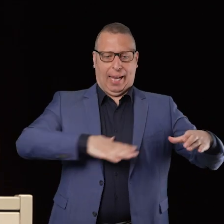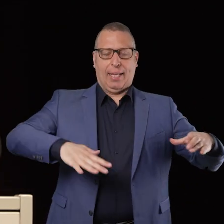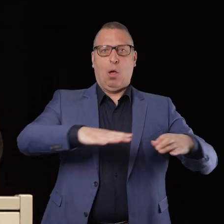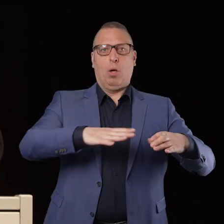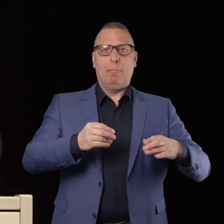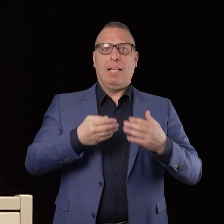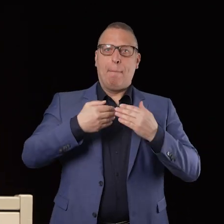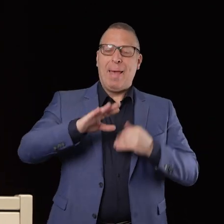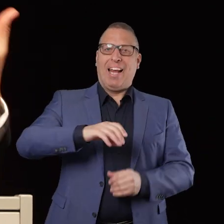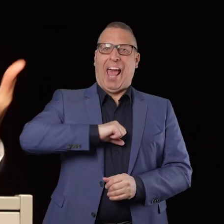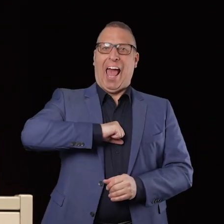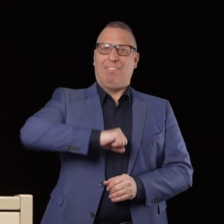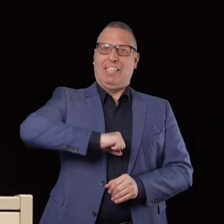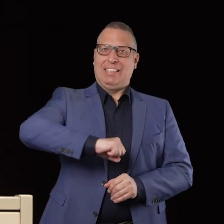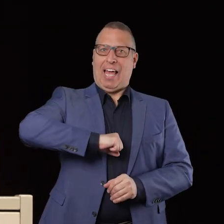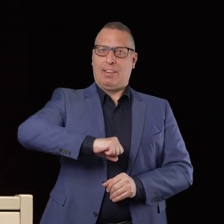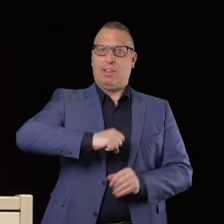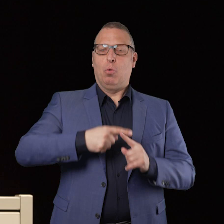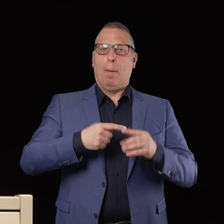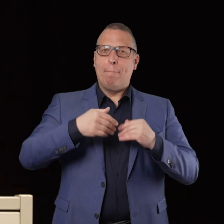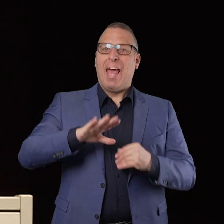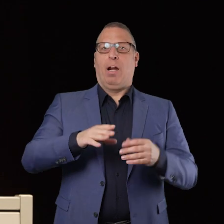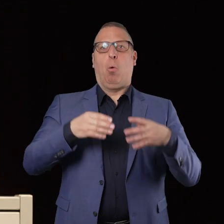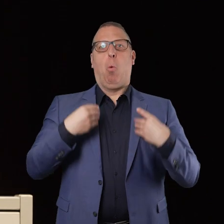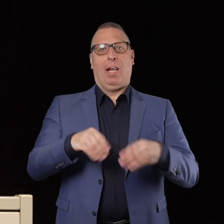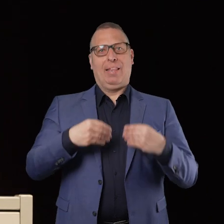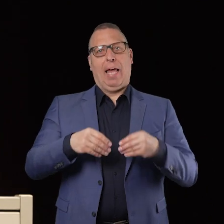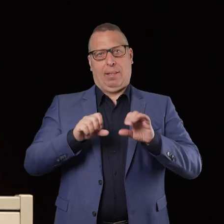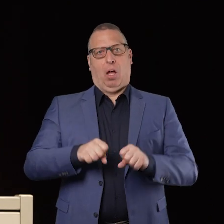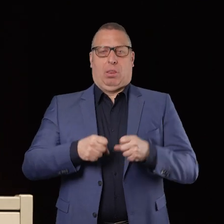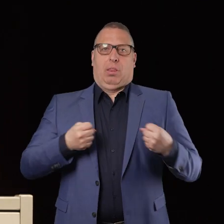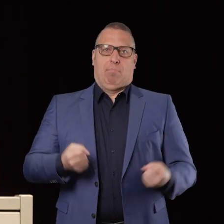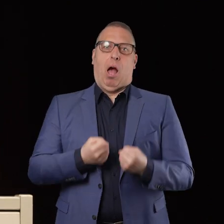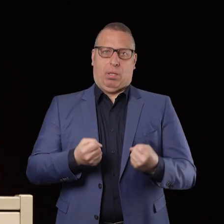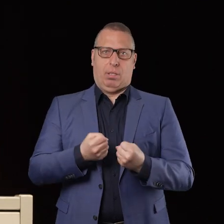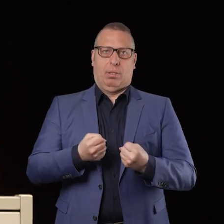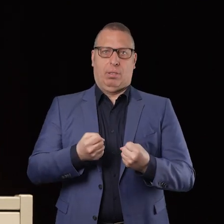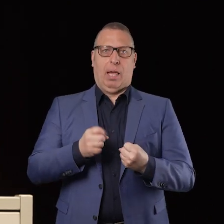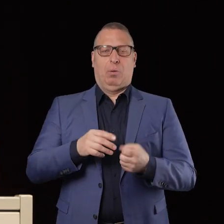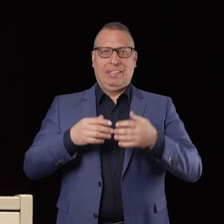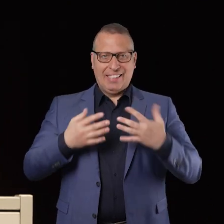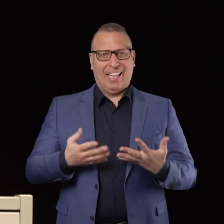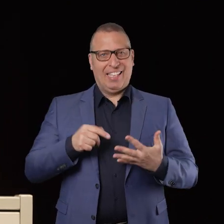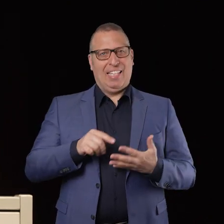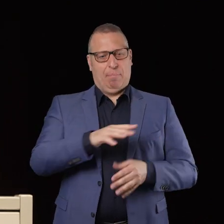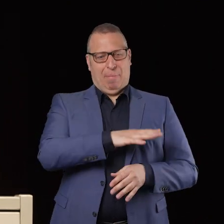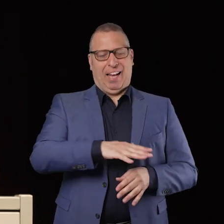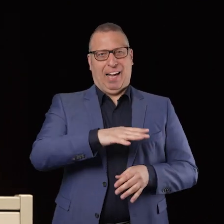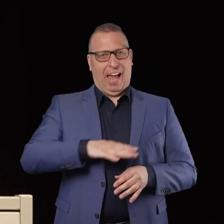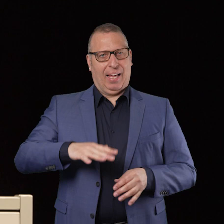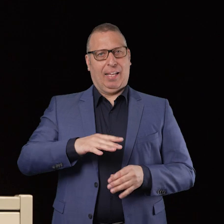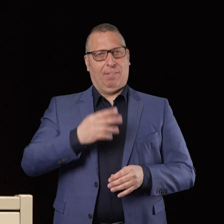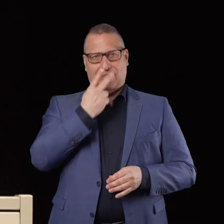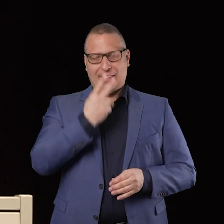Region mit mehr Effizienz und höherer Qualität erbracht werden. Gerade in diesen